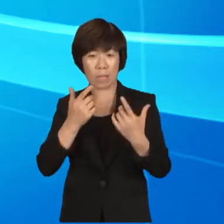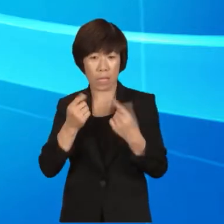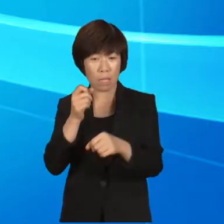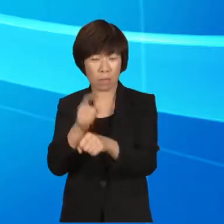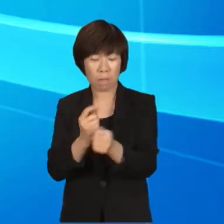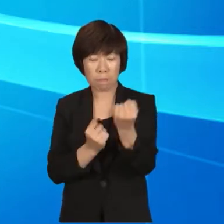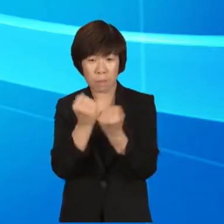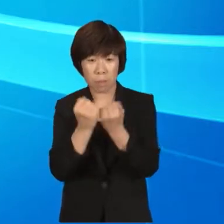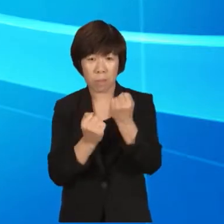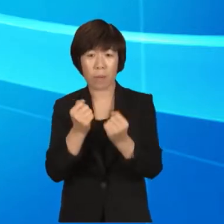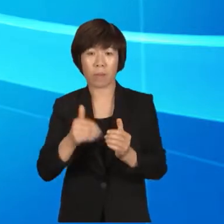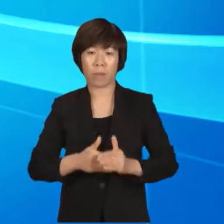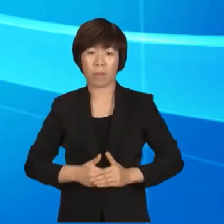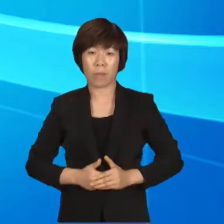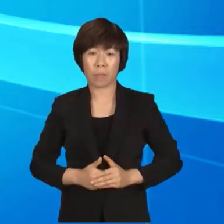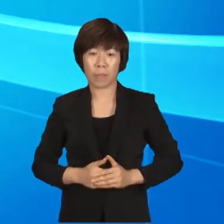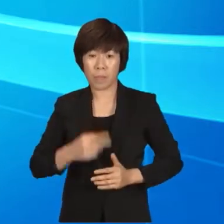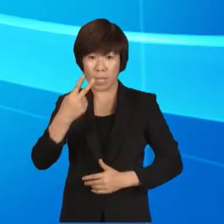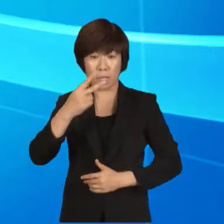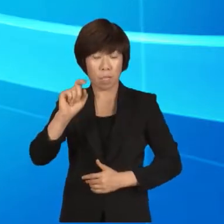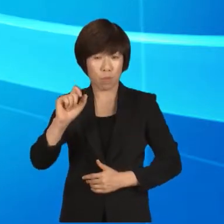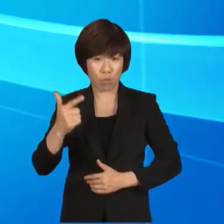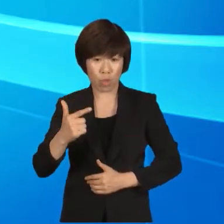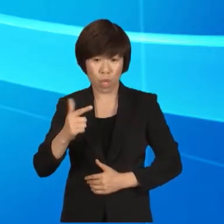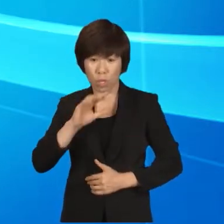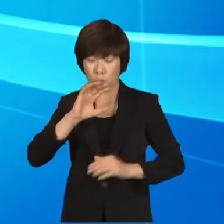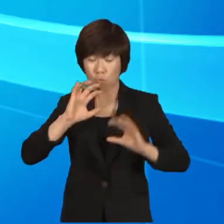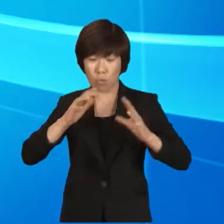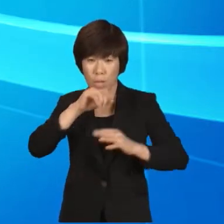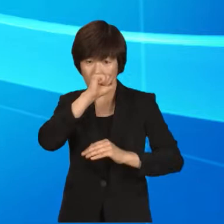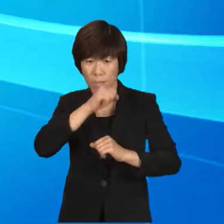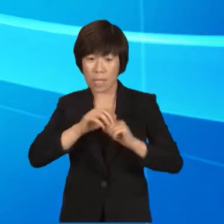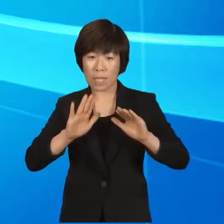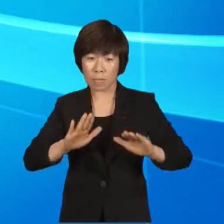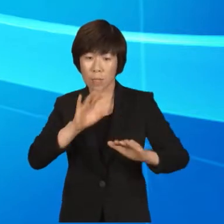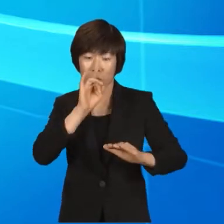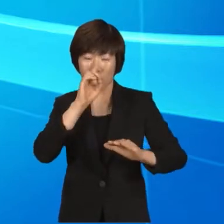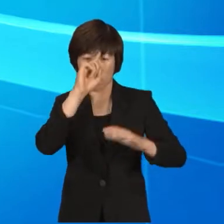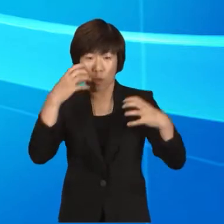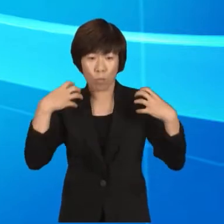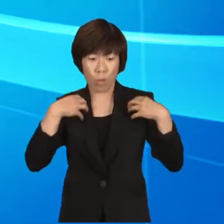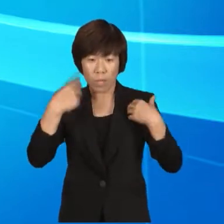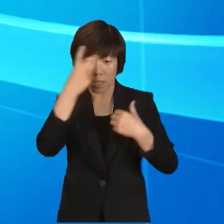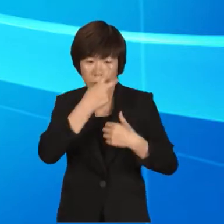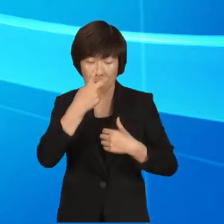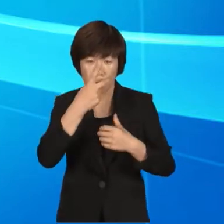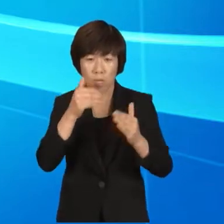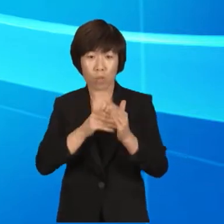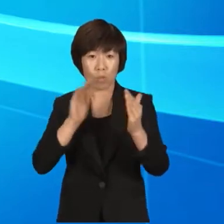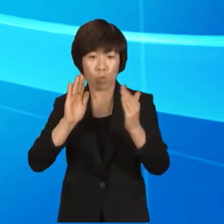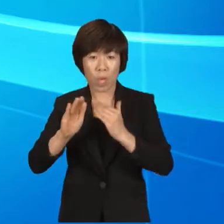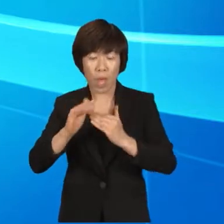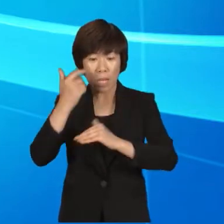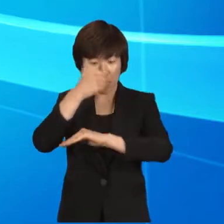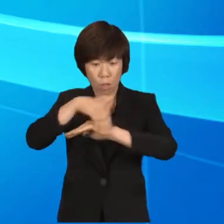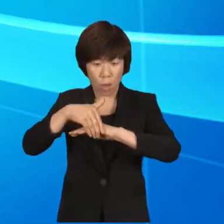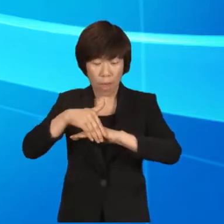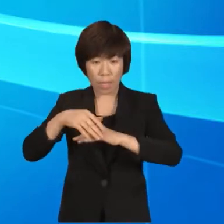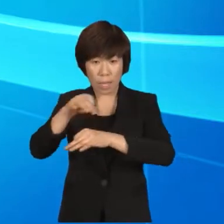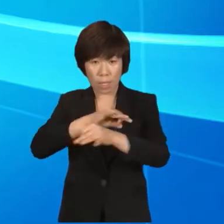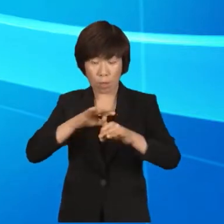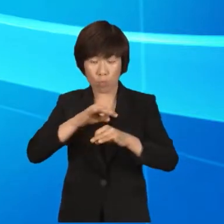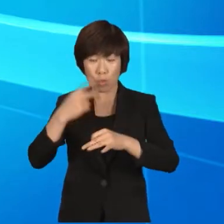설명했습니다. 2016년 국가 예산은 현재 중앙부처의 심의를 거쳐 기획재정부 심의가 진행